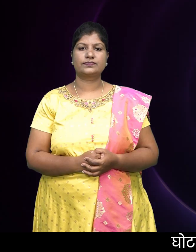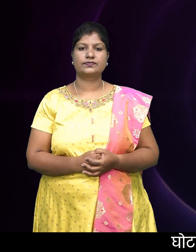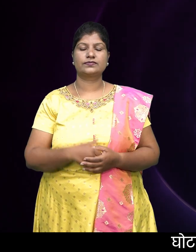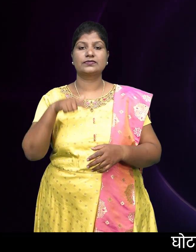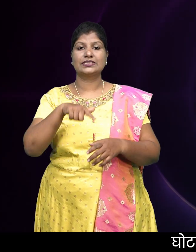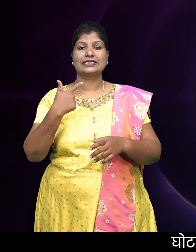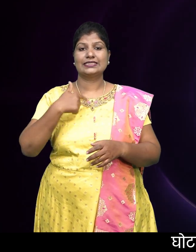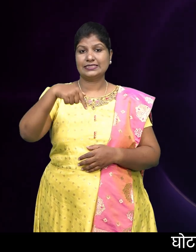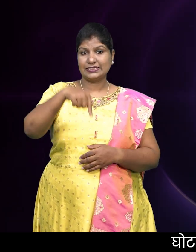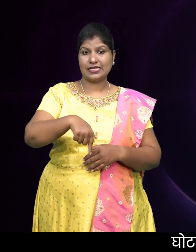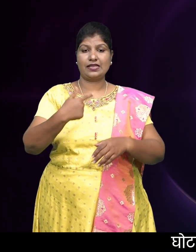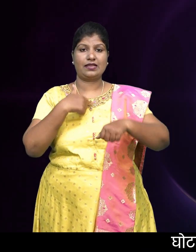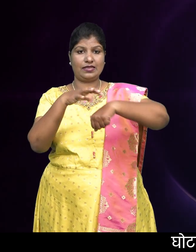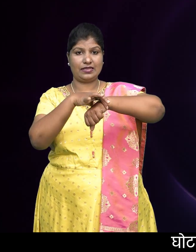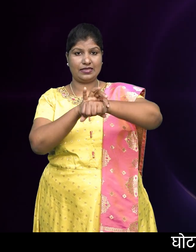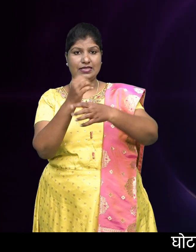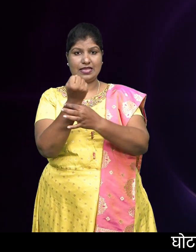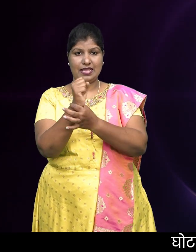घोटा टार्सल्सचा बनलेला असतो.